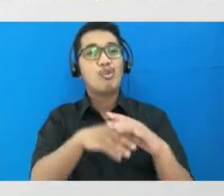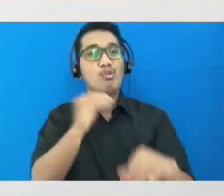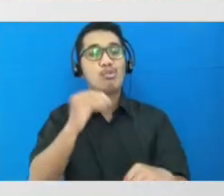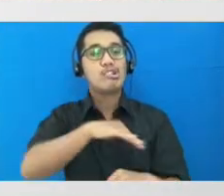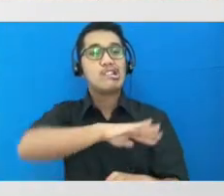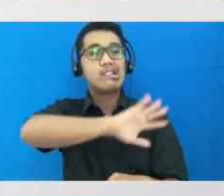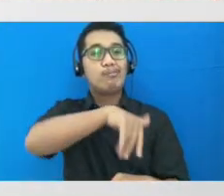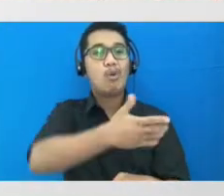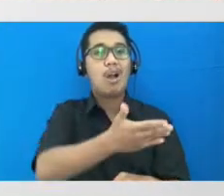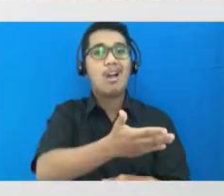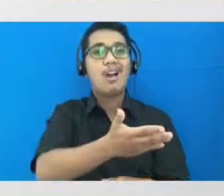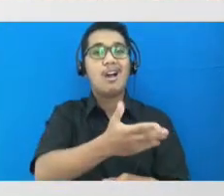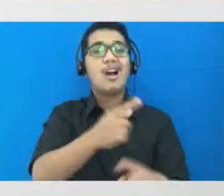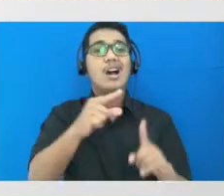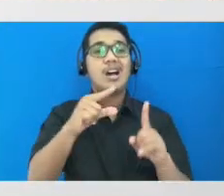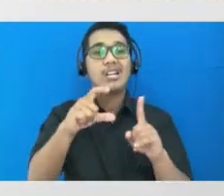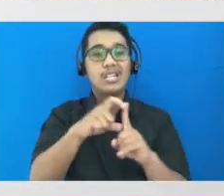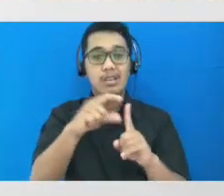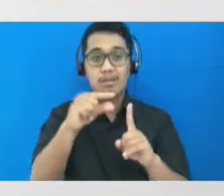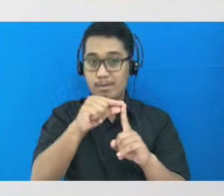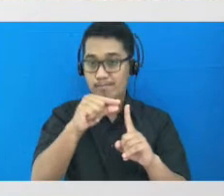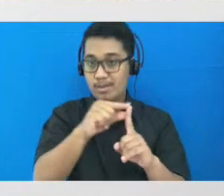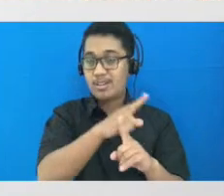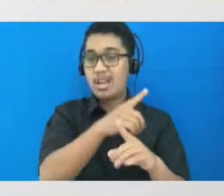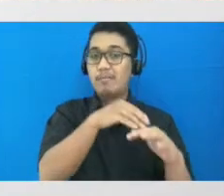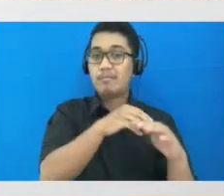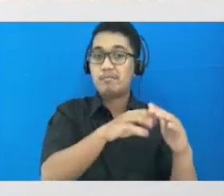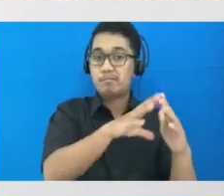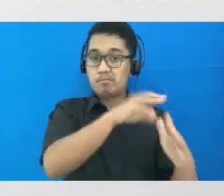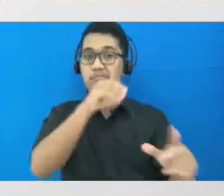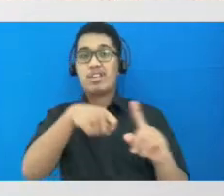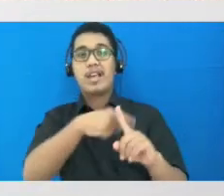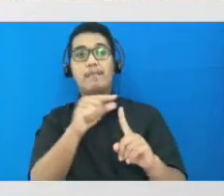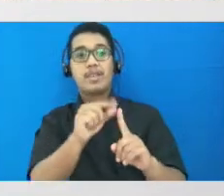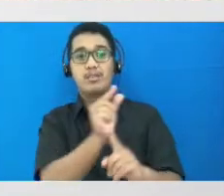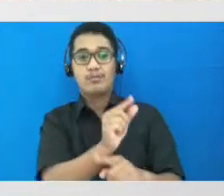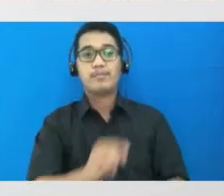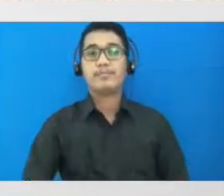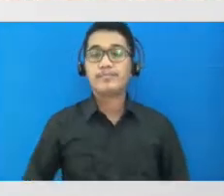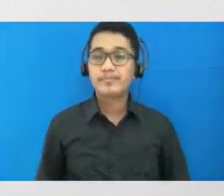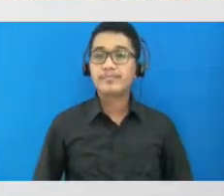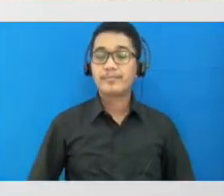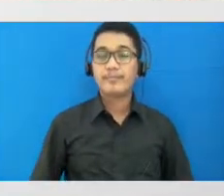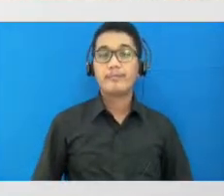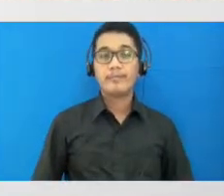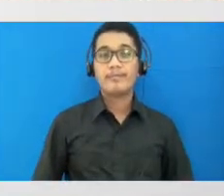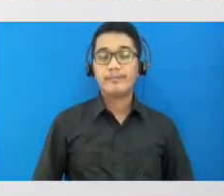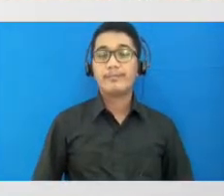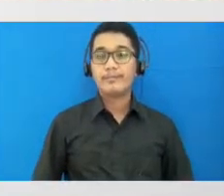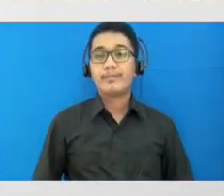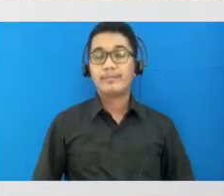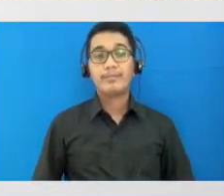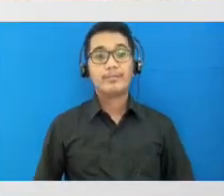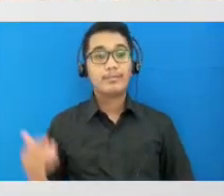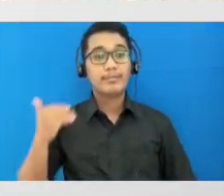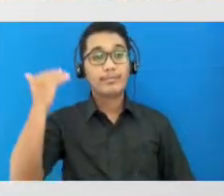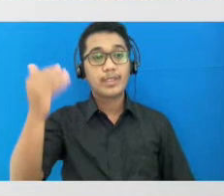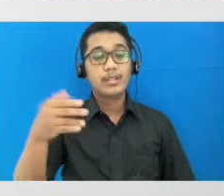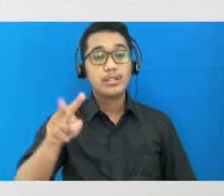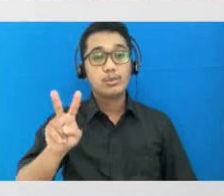seluruh DPT yang ada di data KPU. Nah, yang menariknya adalah selanjutnya